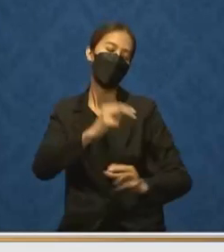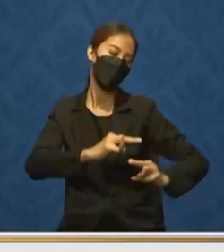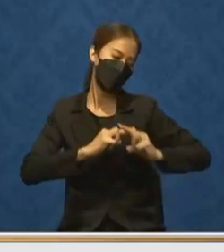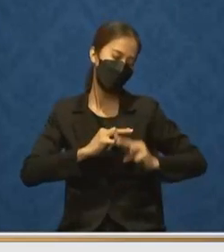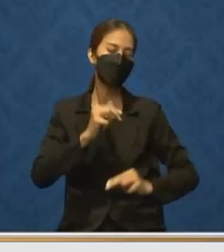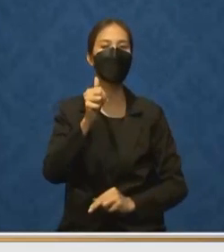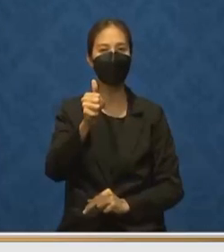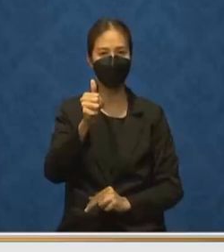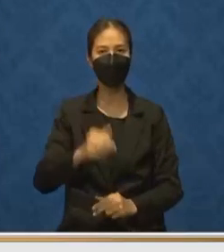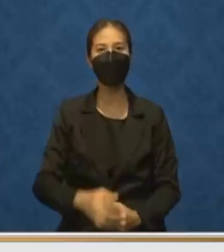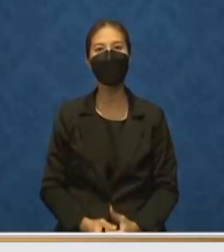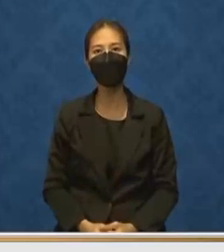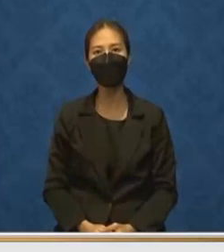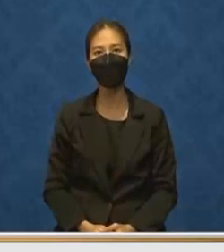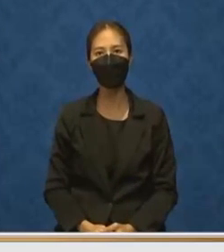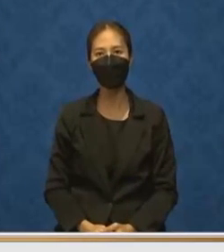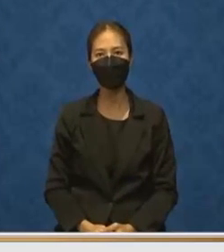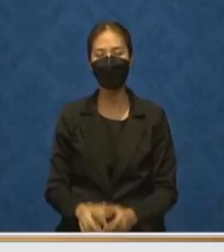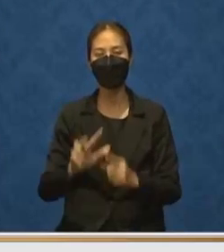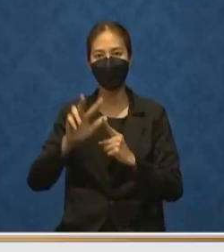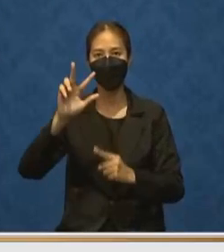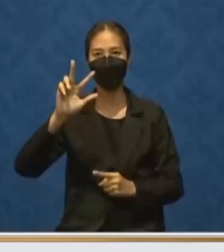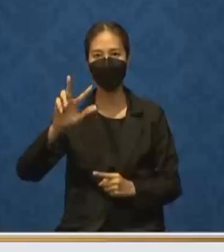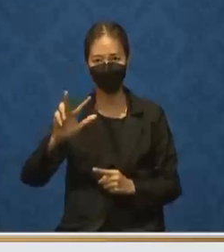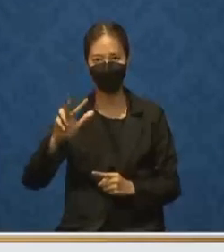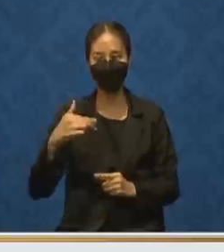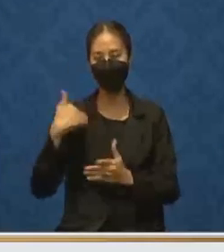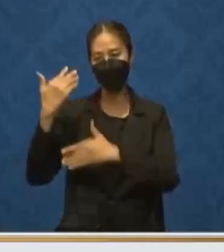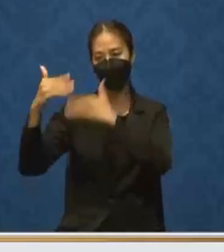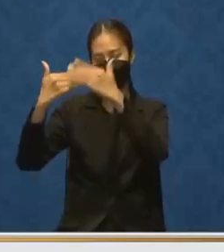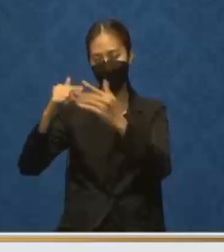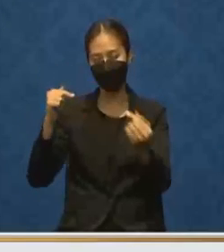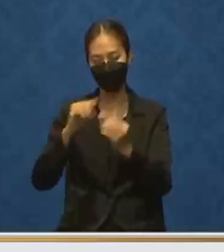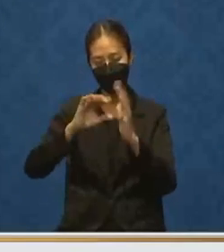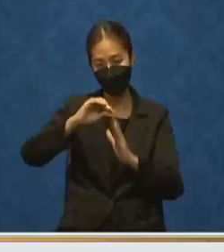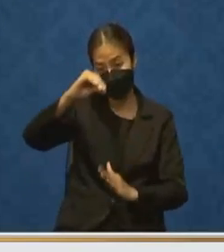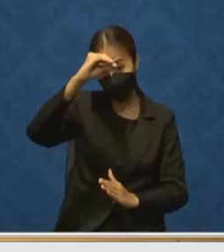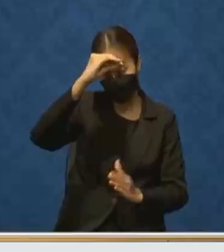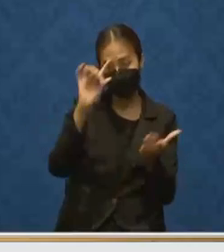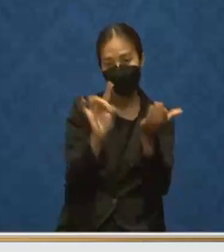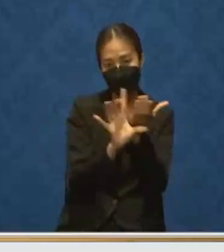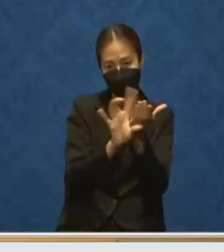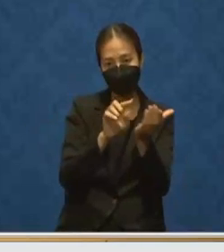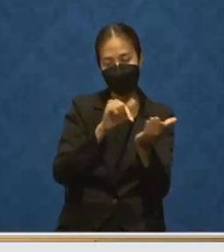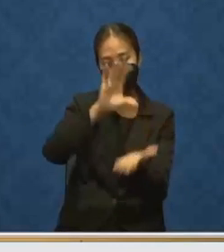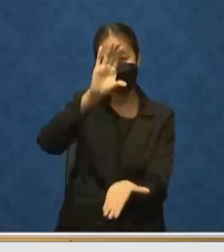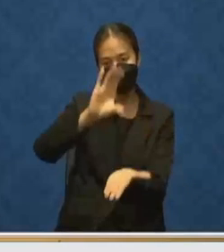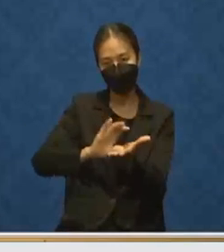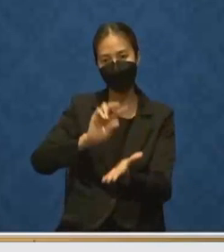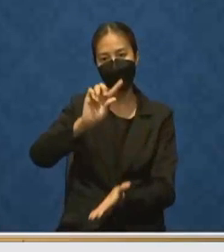ได้ 3. การพัฒนาคุณภาพการศึกษาและการเรียนรู้งบประมาณ